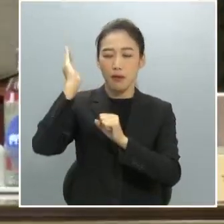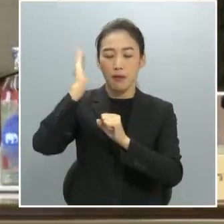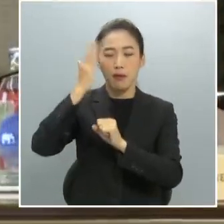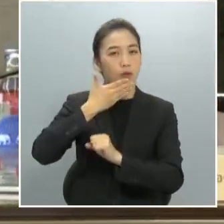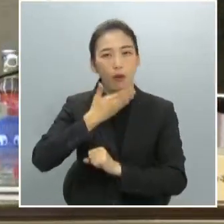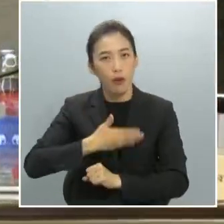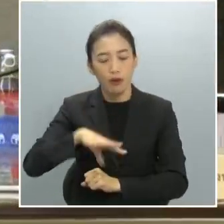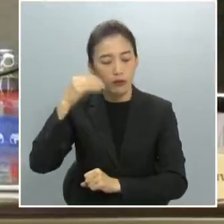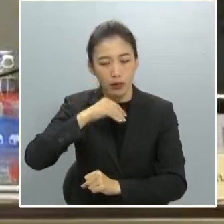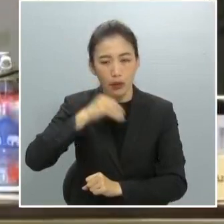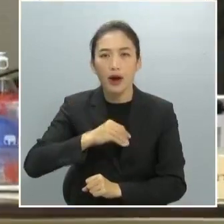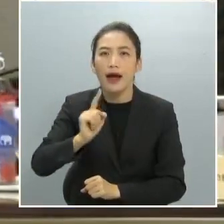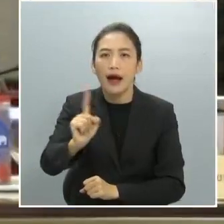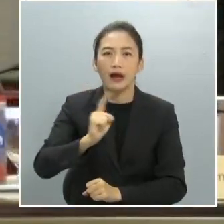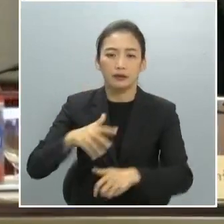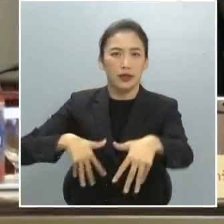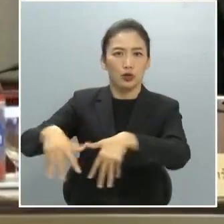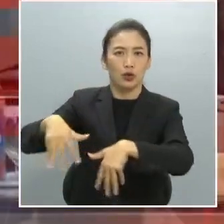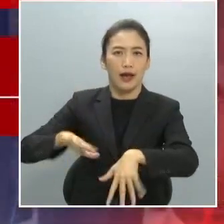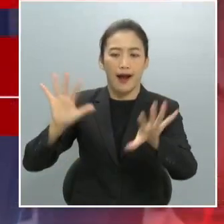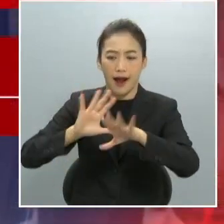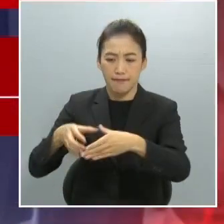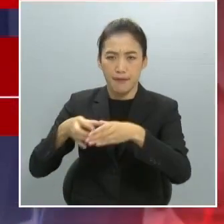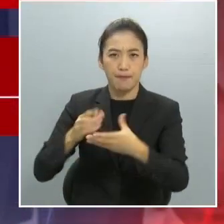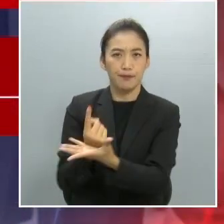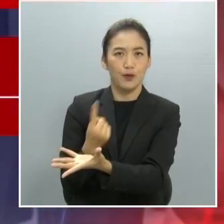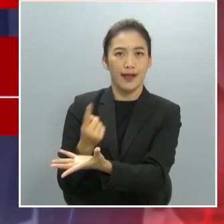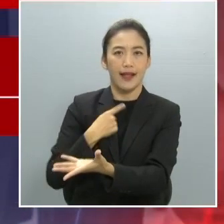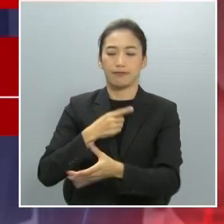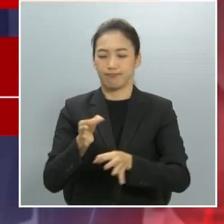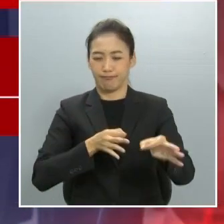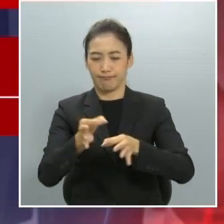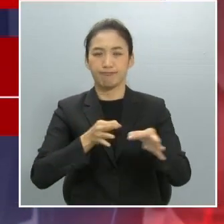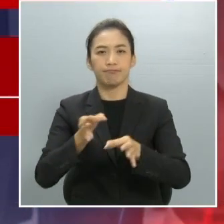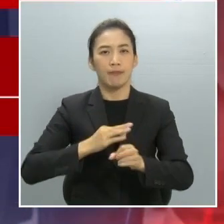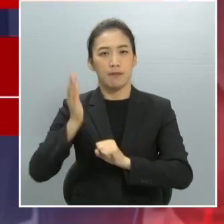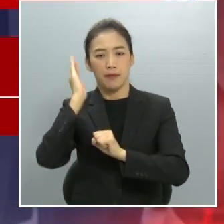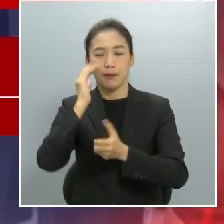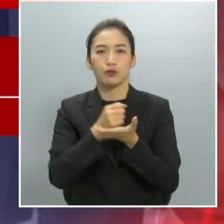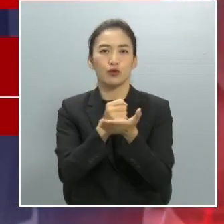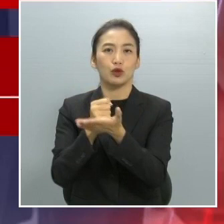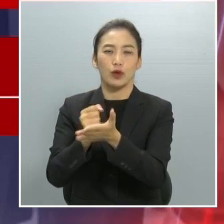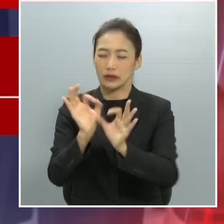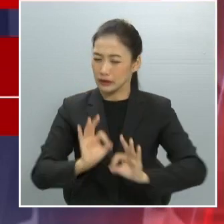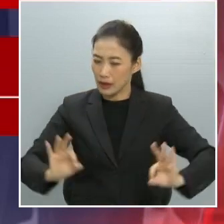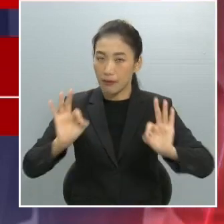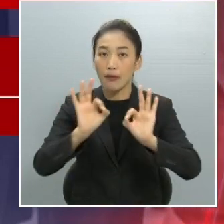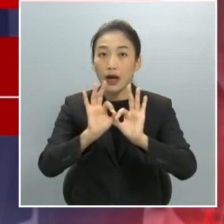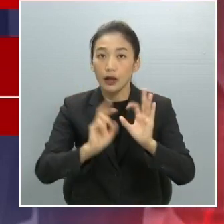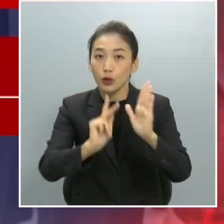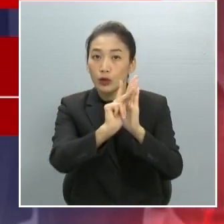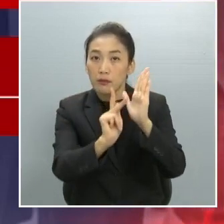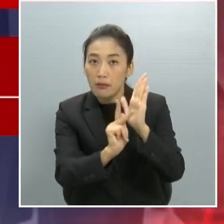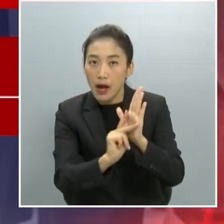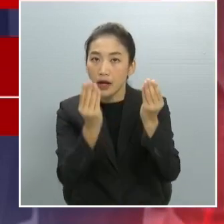ชาชนเราจัดทำงานเพื่อประชาชนปฏิบัติตัวเคร่งครัดตามรัฐธรรมนูญและตามกฎหมายมุ่งมั่นแก้ไขปัญหาเศรษฐ